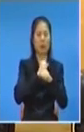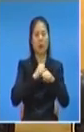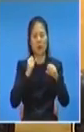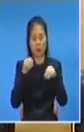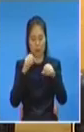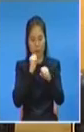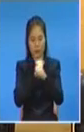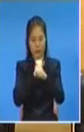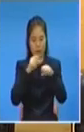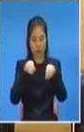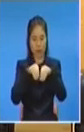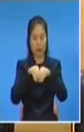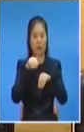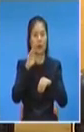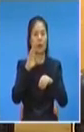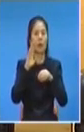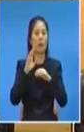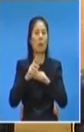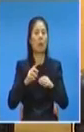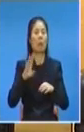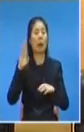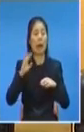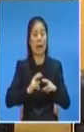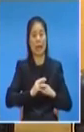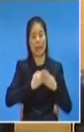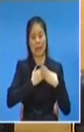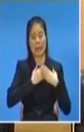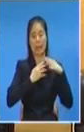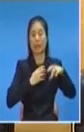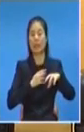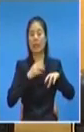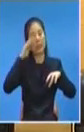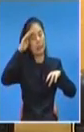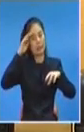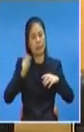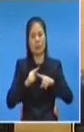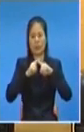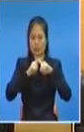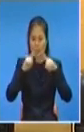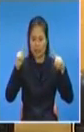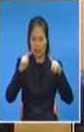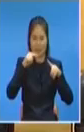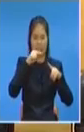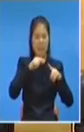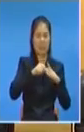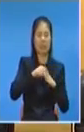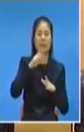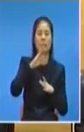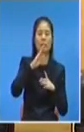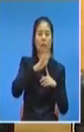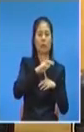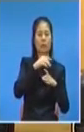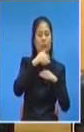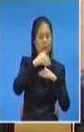สถานีตำรวจนครบาลบางรักเนี่ยโอ้โหมันคนละเรื่องเลยครับมันคนละเรื่องนะครับบรรณาธิการจะกินข้าวมื้อหนึ่งเนี่ย